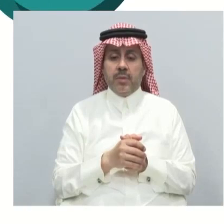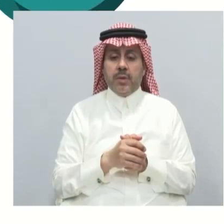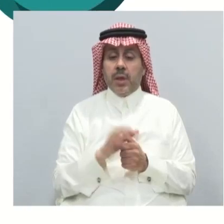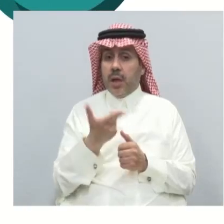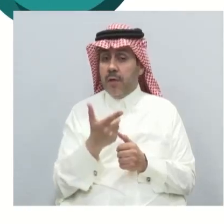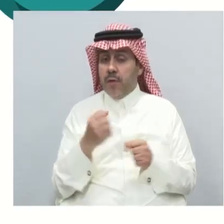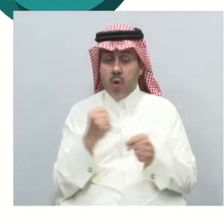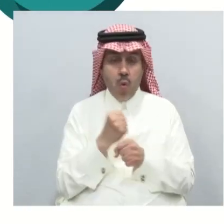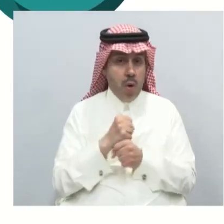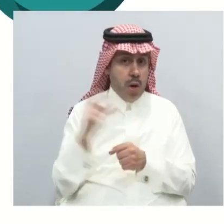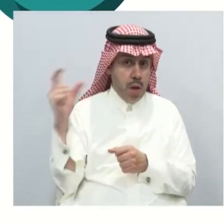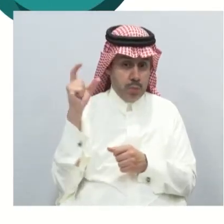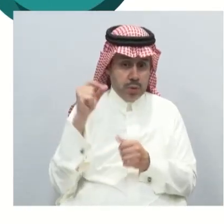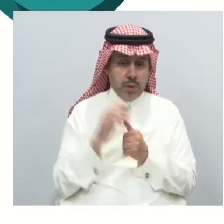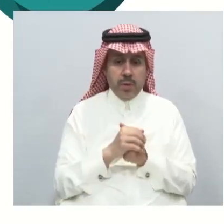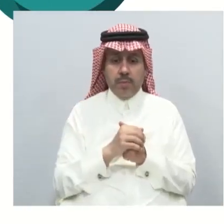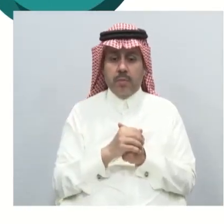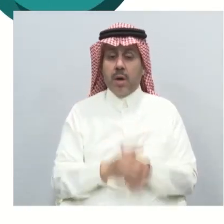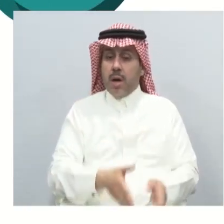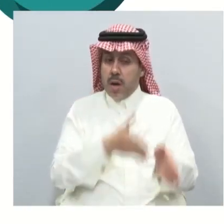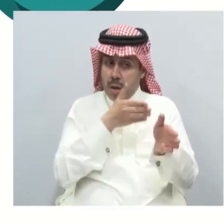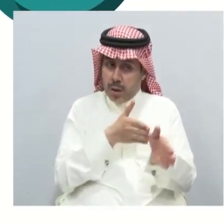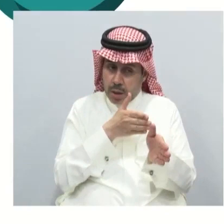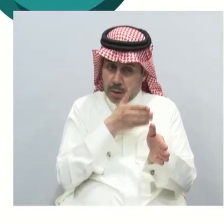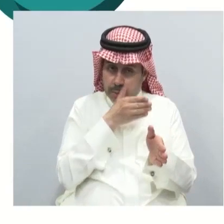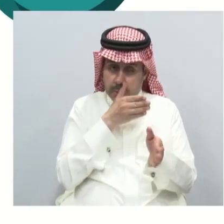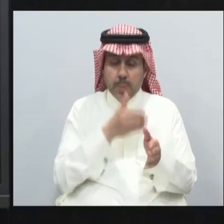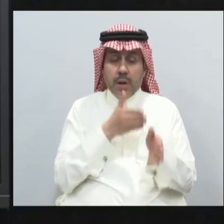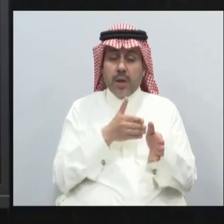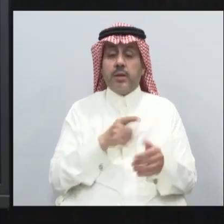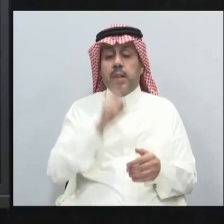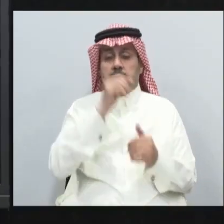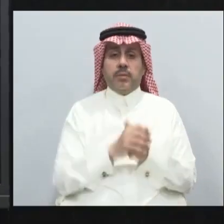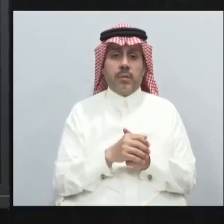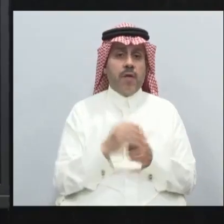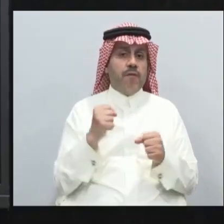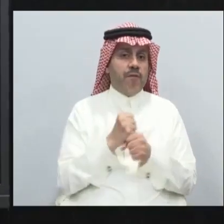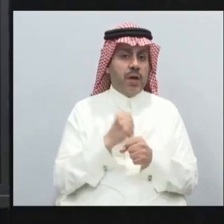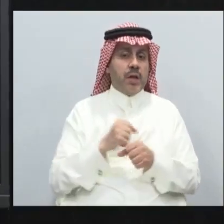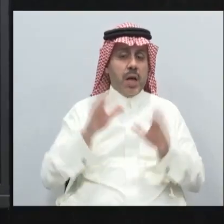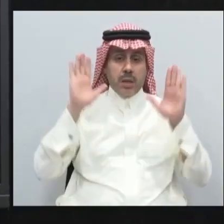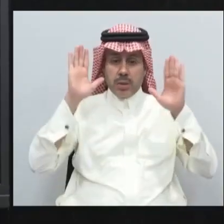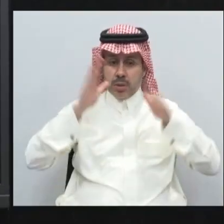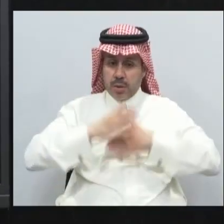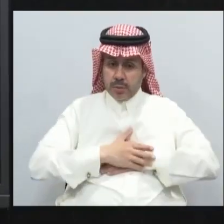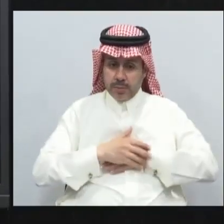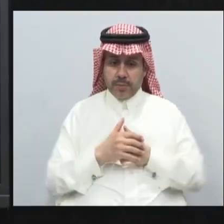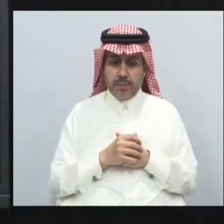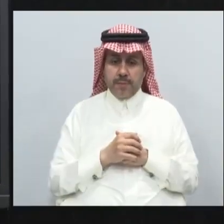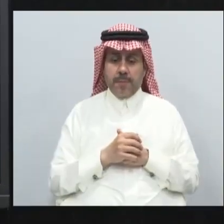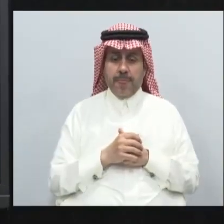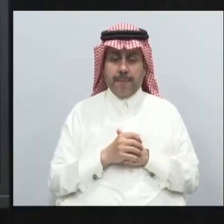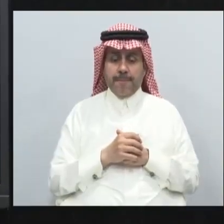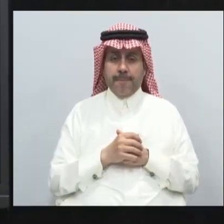كيف يحقق المسلم اخواني واخواتي الانقياد لله باداء الصلاه وهذا موضوع مهم